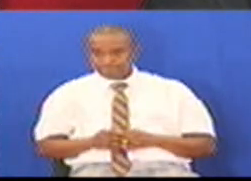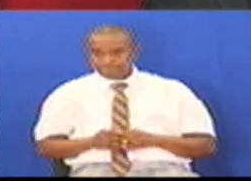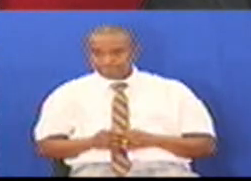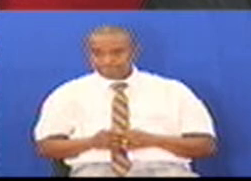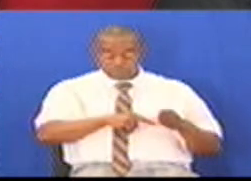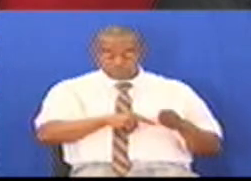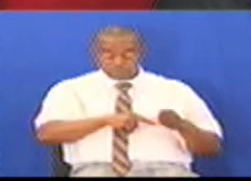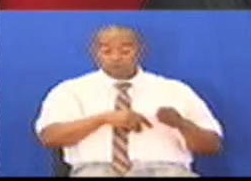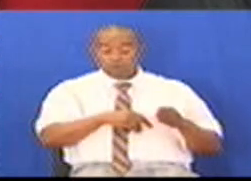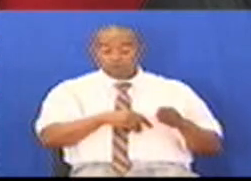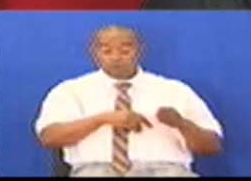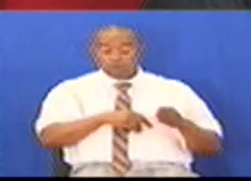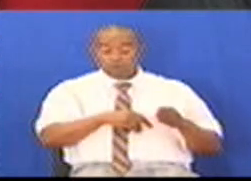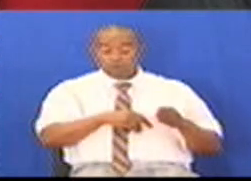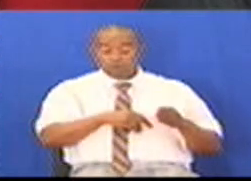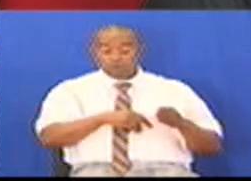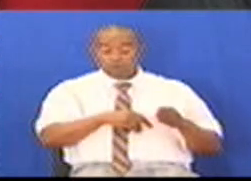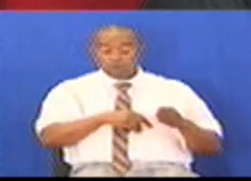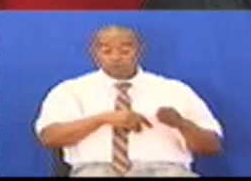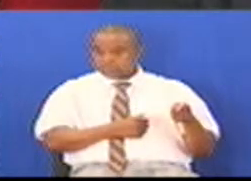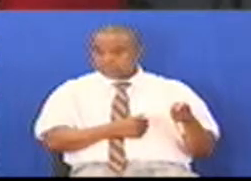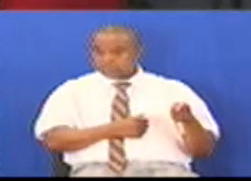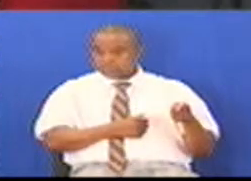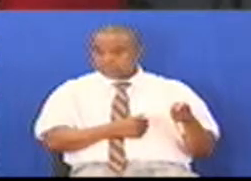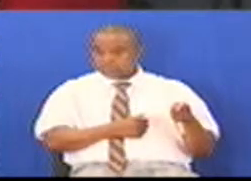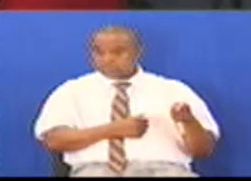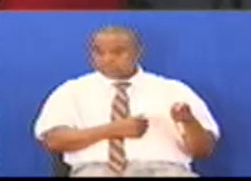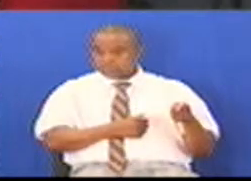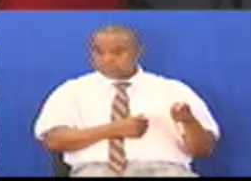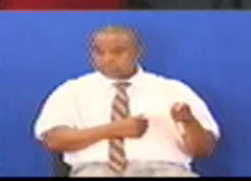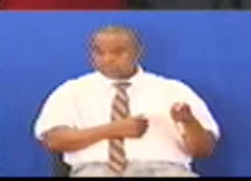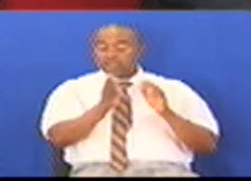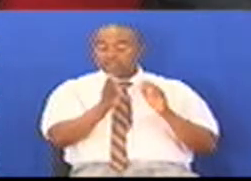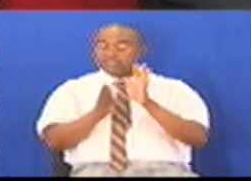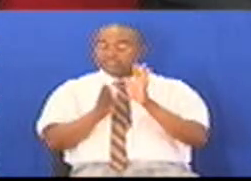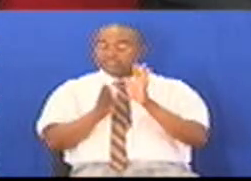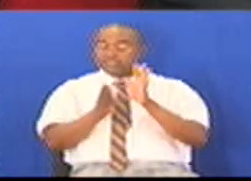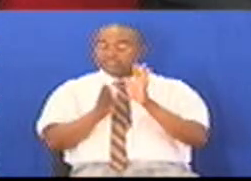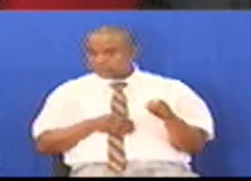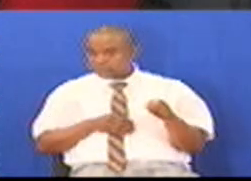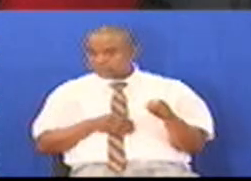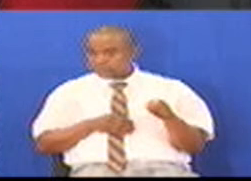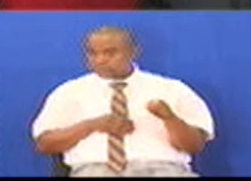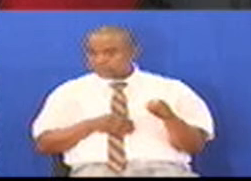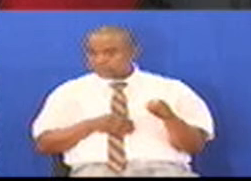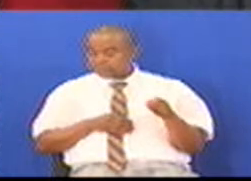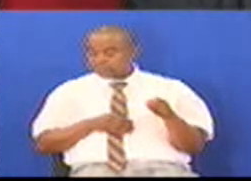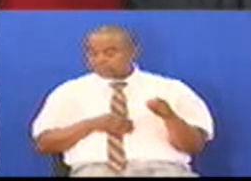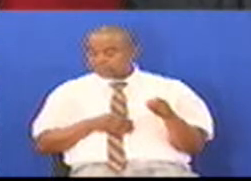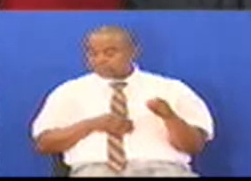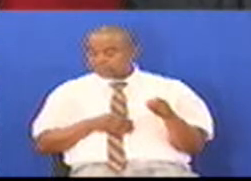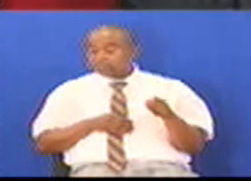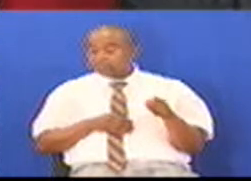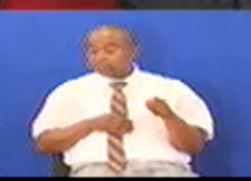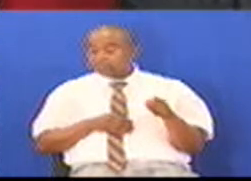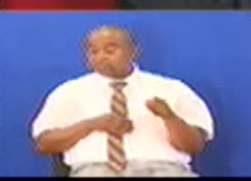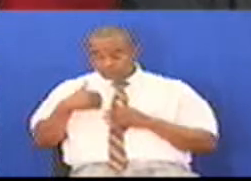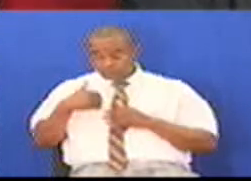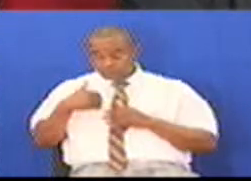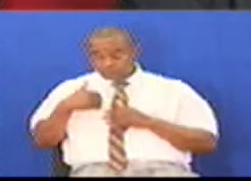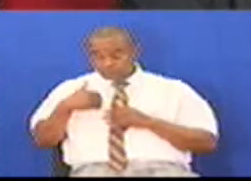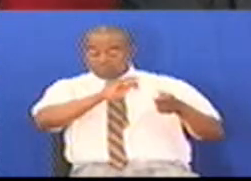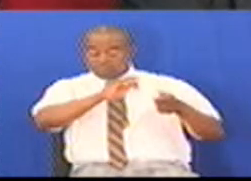ya 124, sheria ya ardhi namba 4 ya mwaka 99 na sheria ya madini sura ya 123, Mheshimiwa Spika,